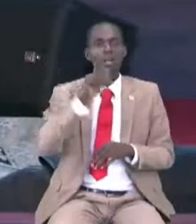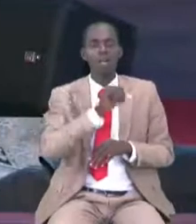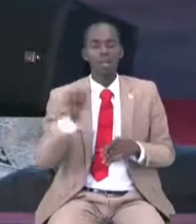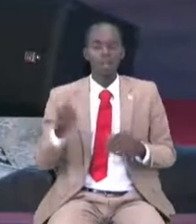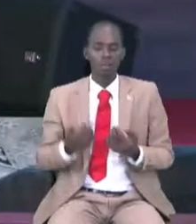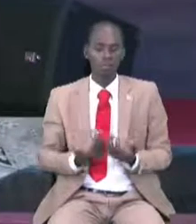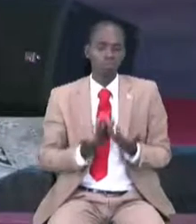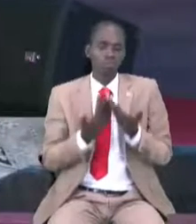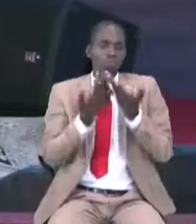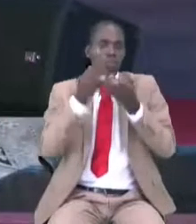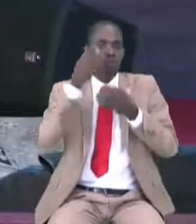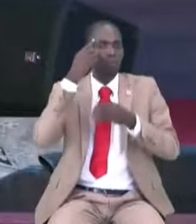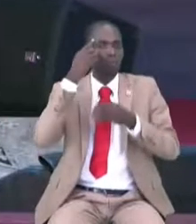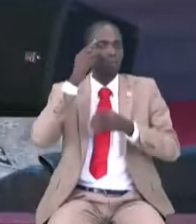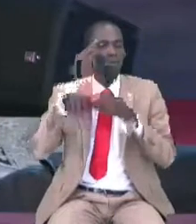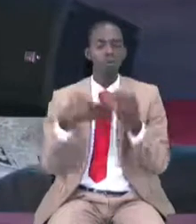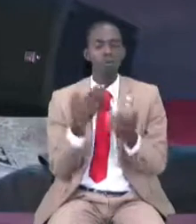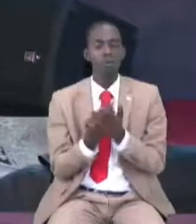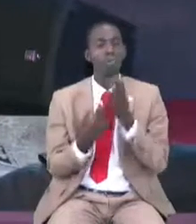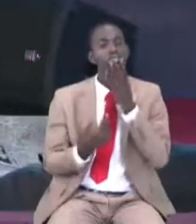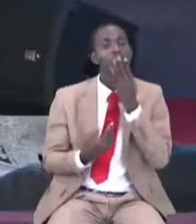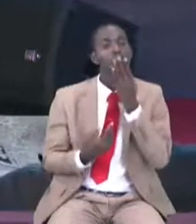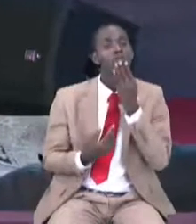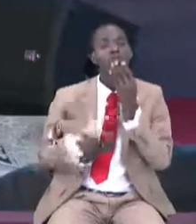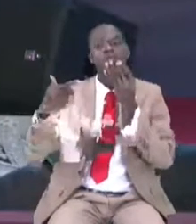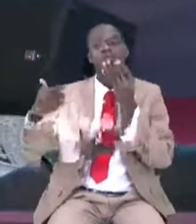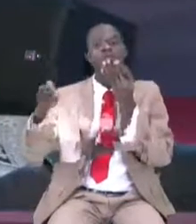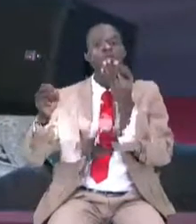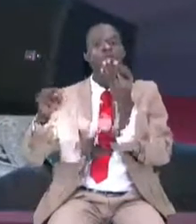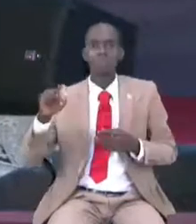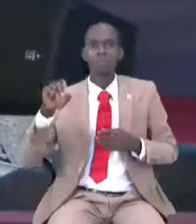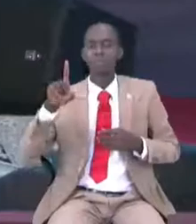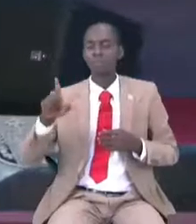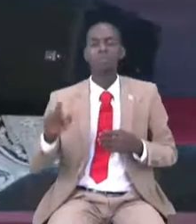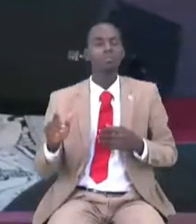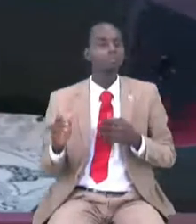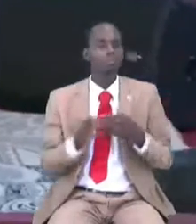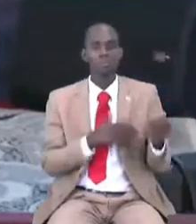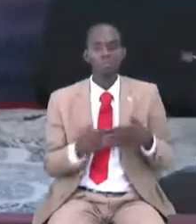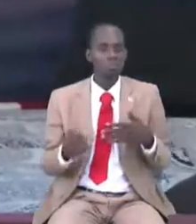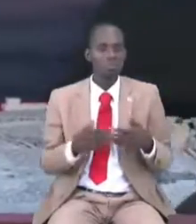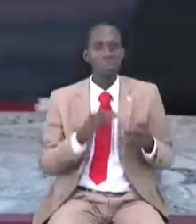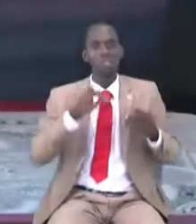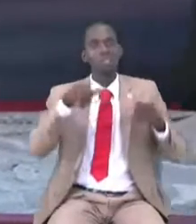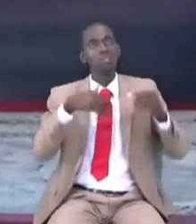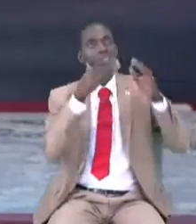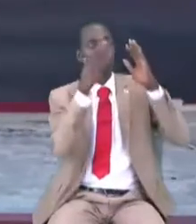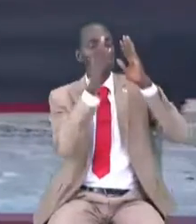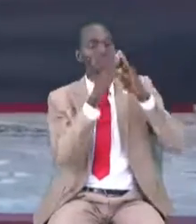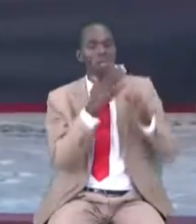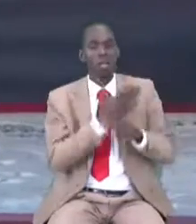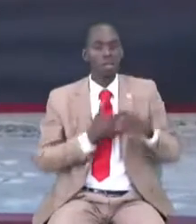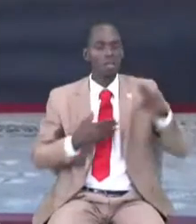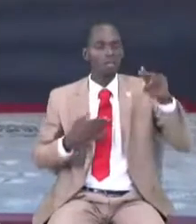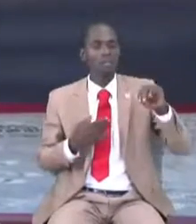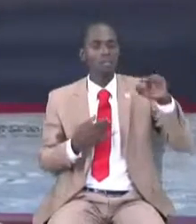ont Jésus comme leur rançon. Jérusalem et Ninive, Christ s'est donné lui-même en rançon pour tous. C'est